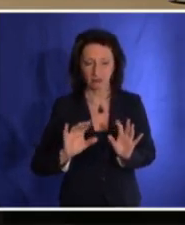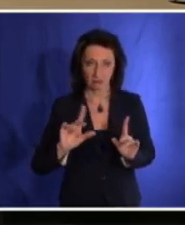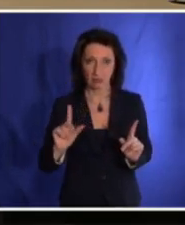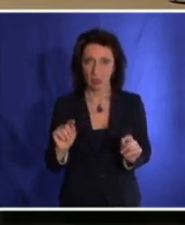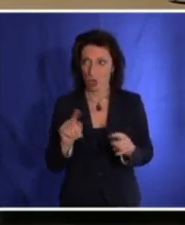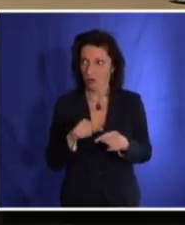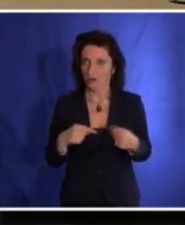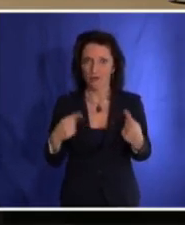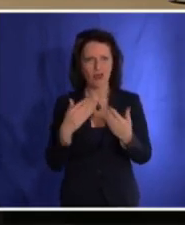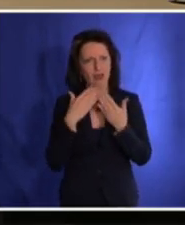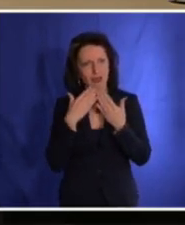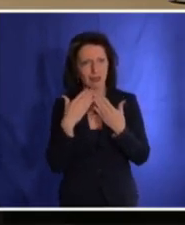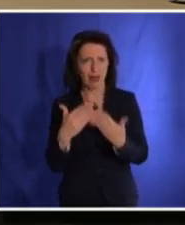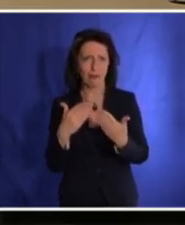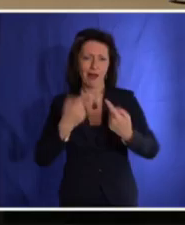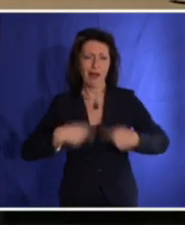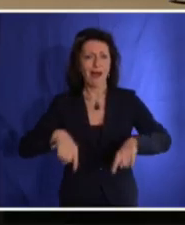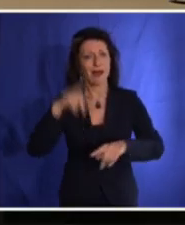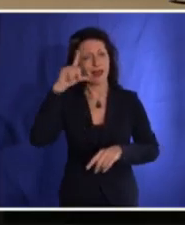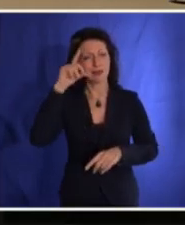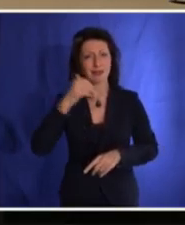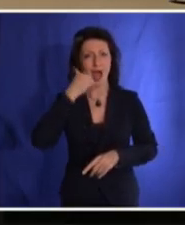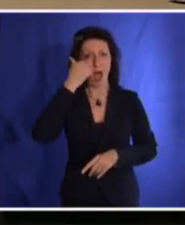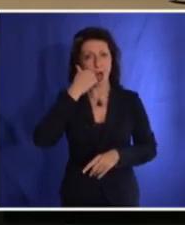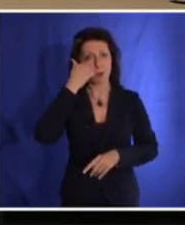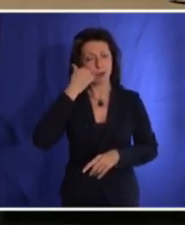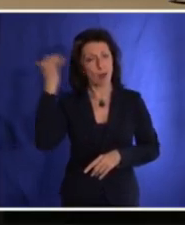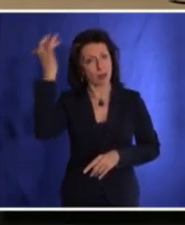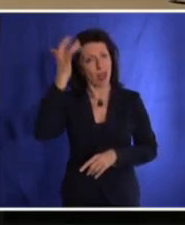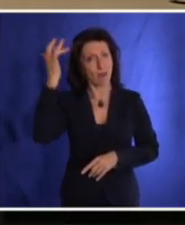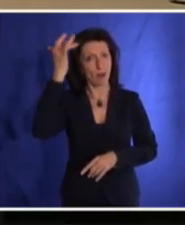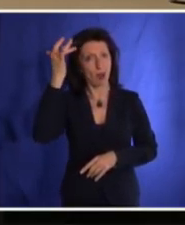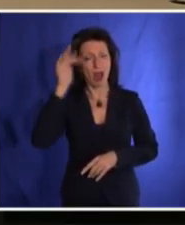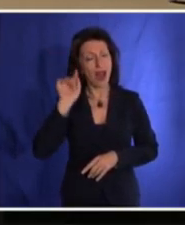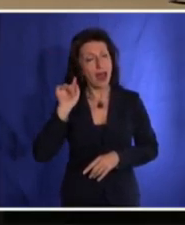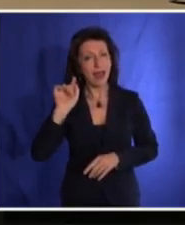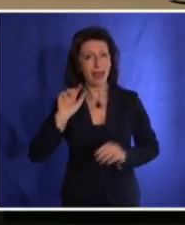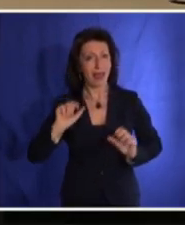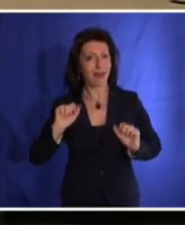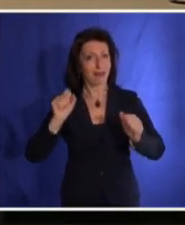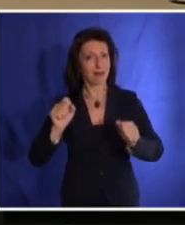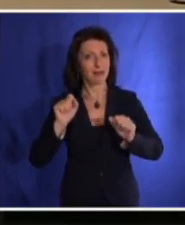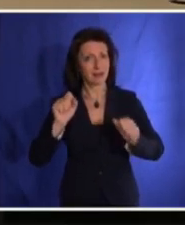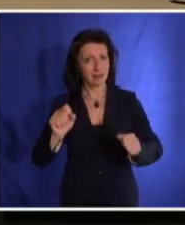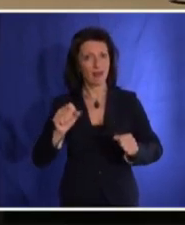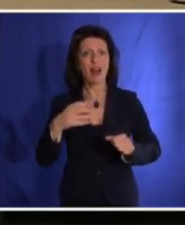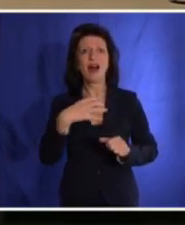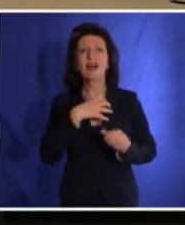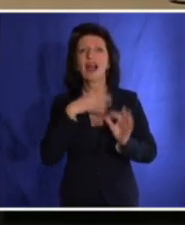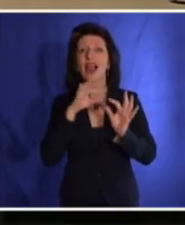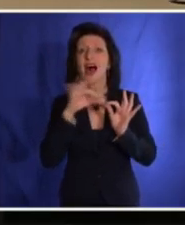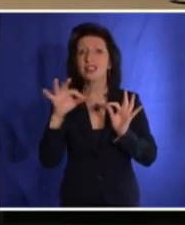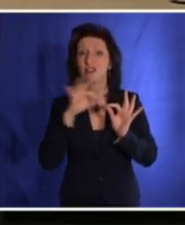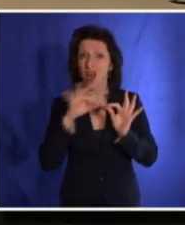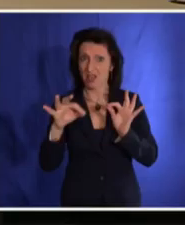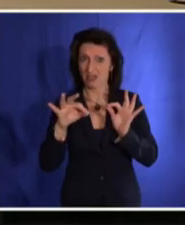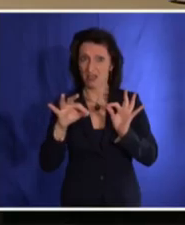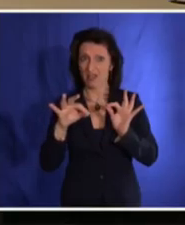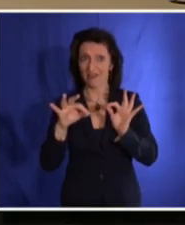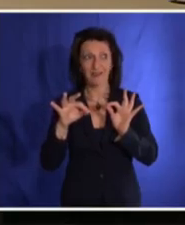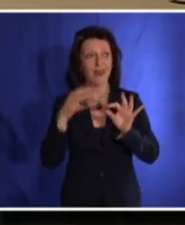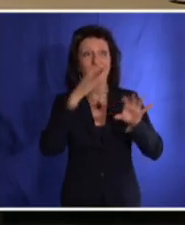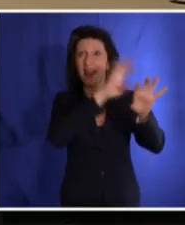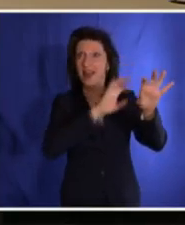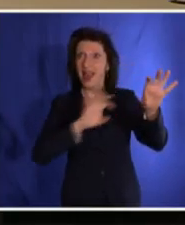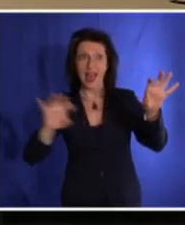dankbar sind, dass Landeshauptmann Dr. Erwin Bröll die Initiative für die Glasfaserversorgung der Regionen gesetzt